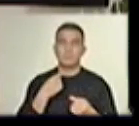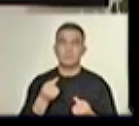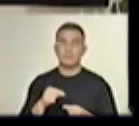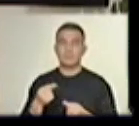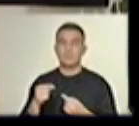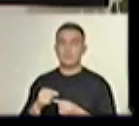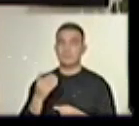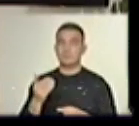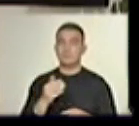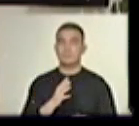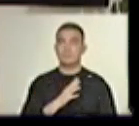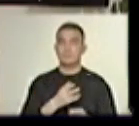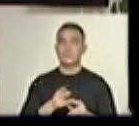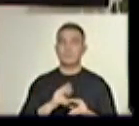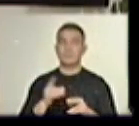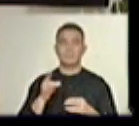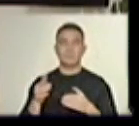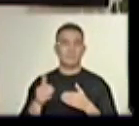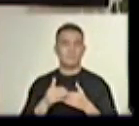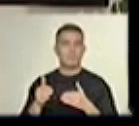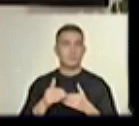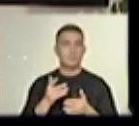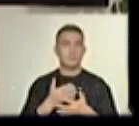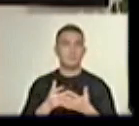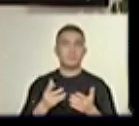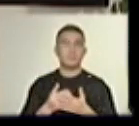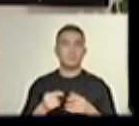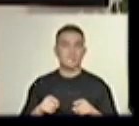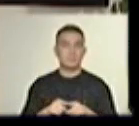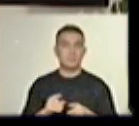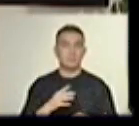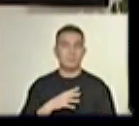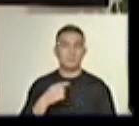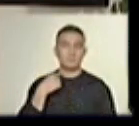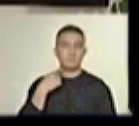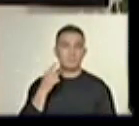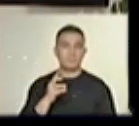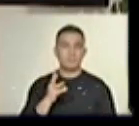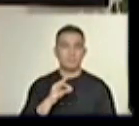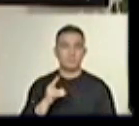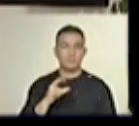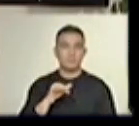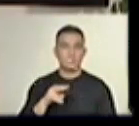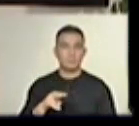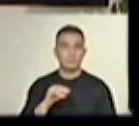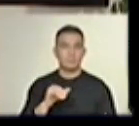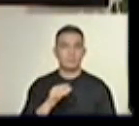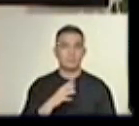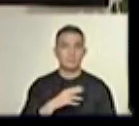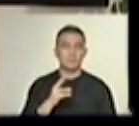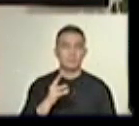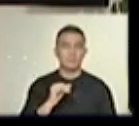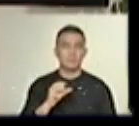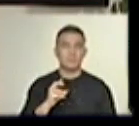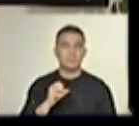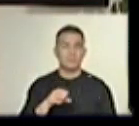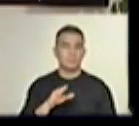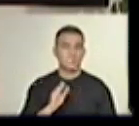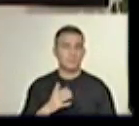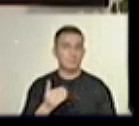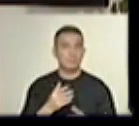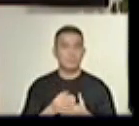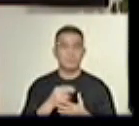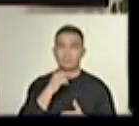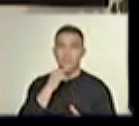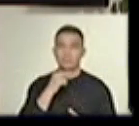nuqtagacha bo'lgan masofa. Shunday ekan, demak sonning moduli har doim musbat son bo'ladi. E'tibor